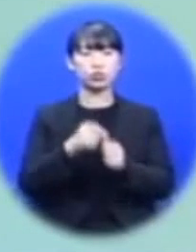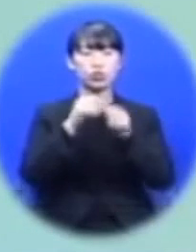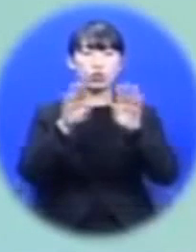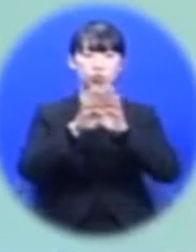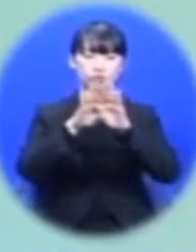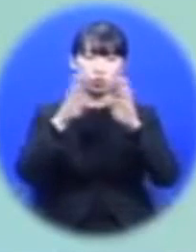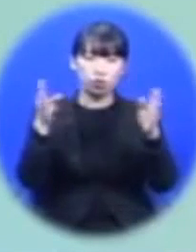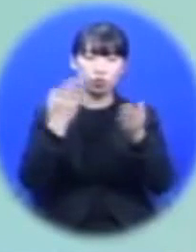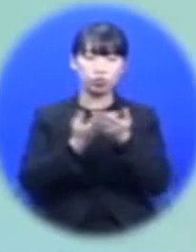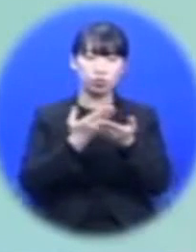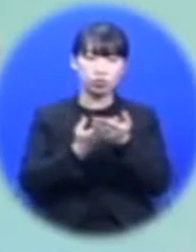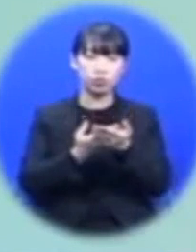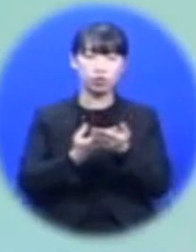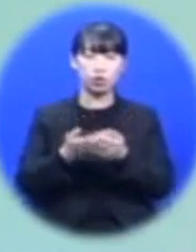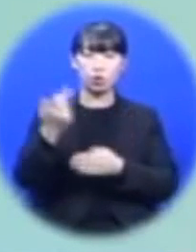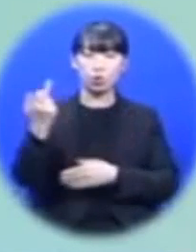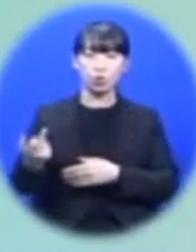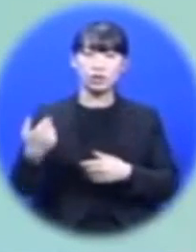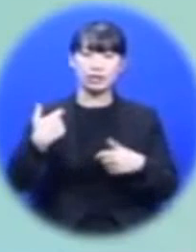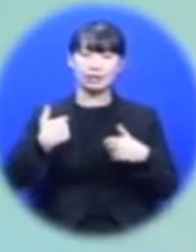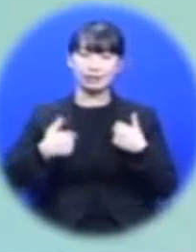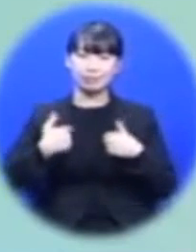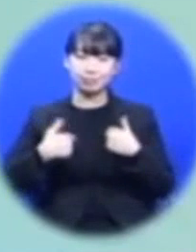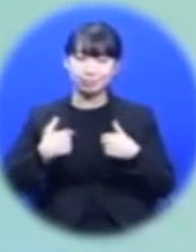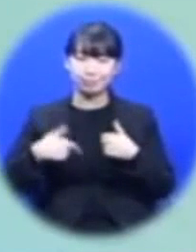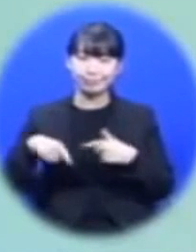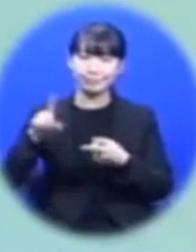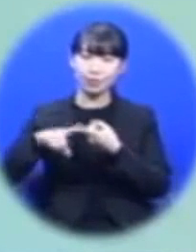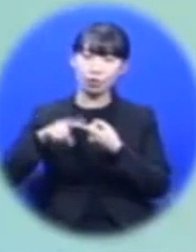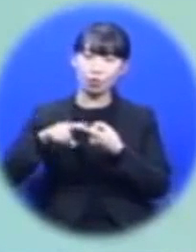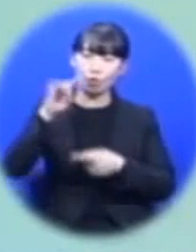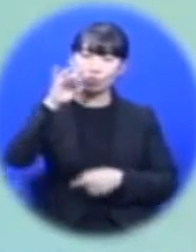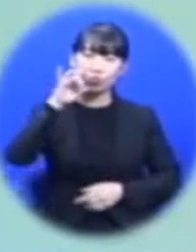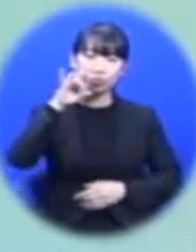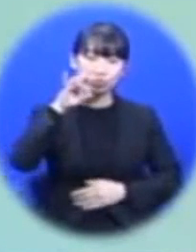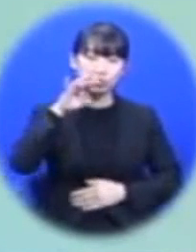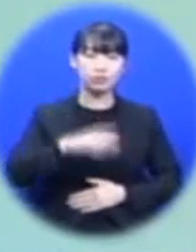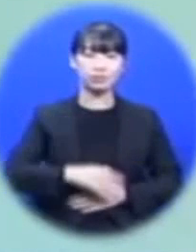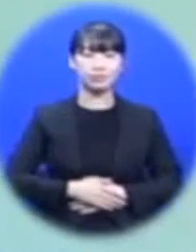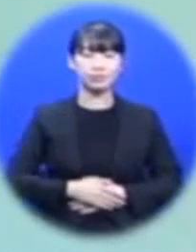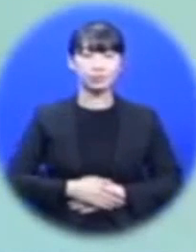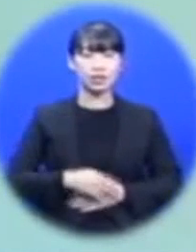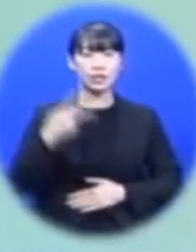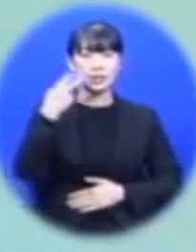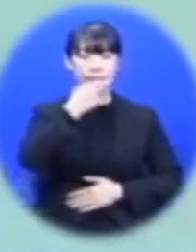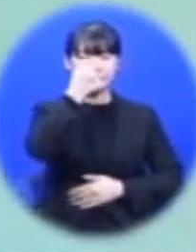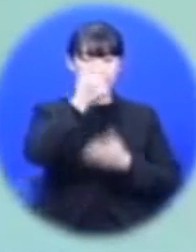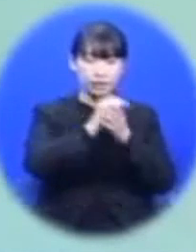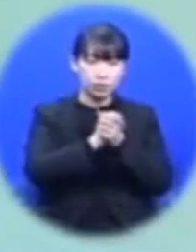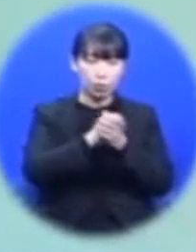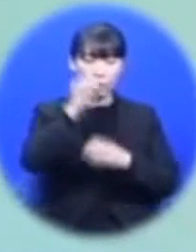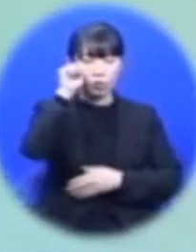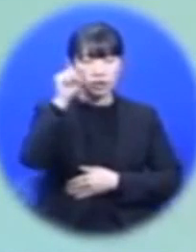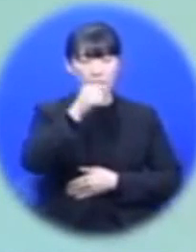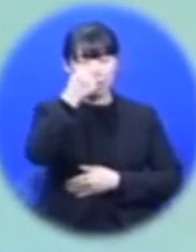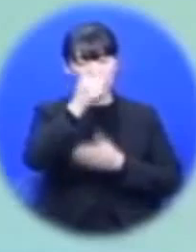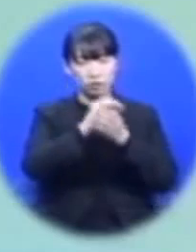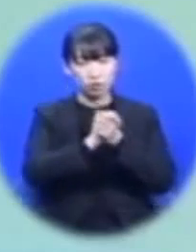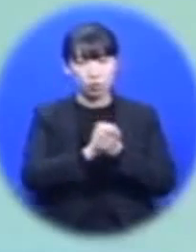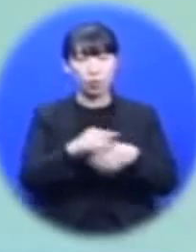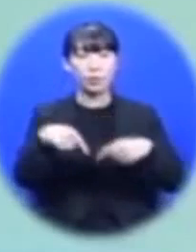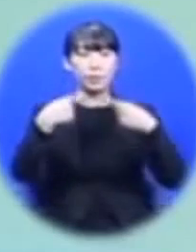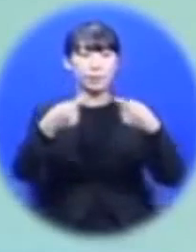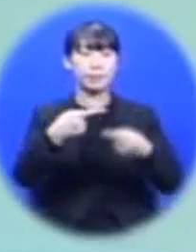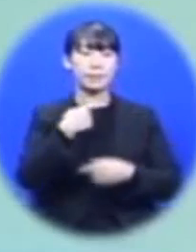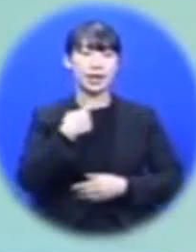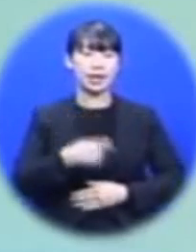동생이 누리고 있는 저 구원의 기쁨이 뭡니까 금식 기도도 하고 새벽 기도도 나가고